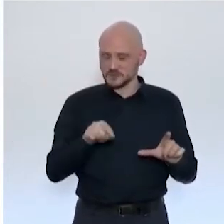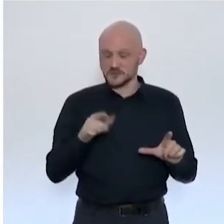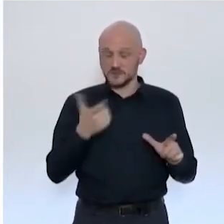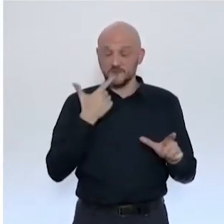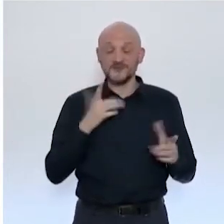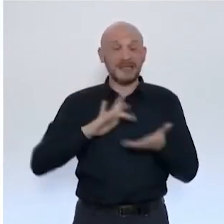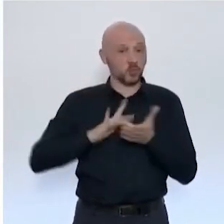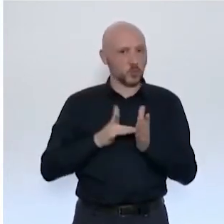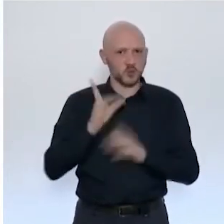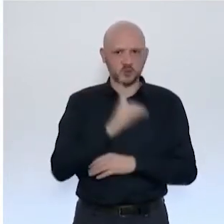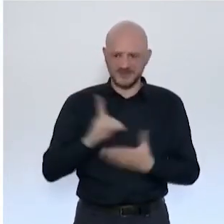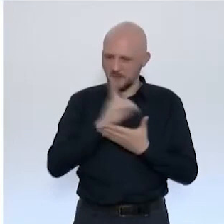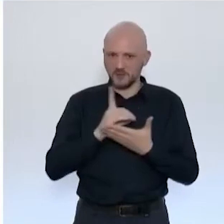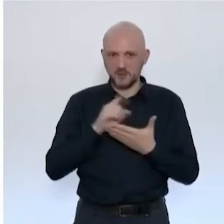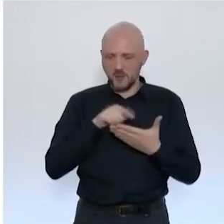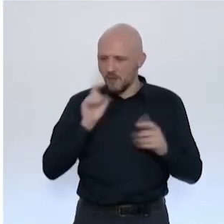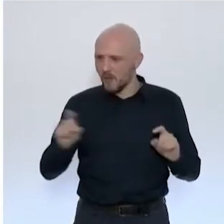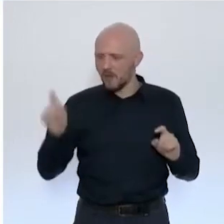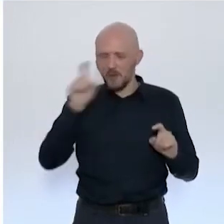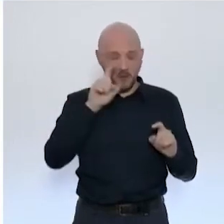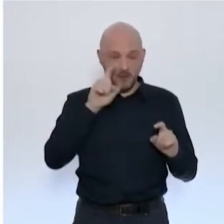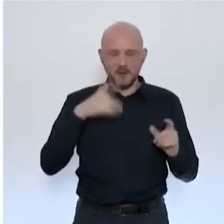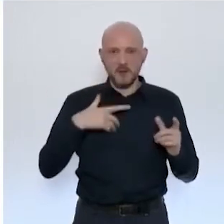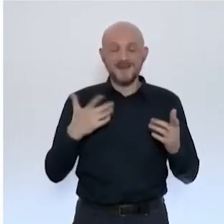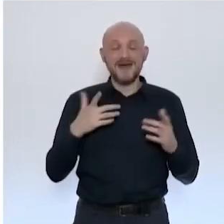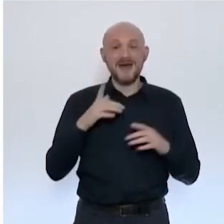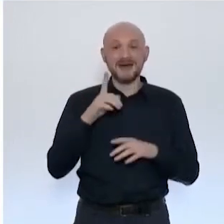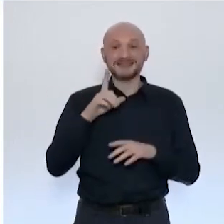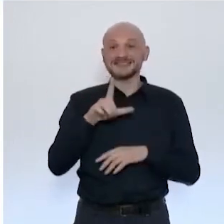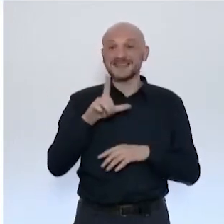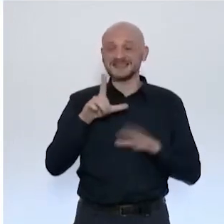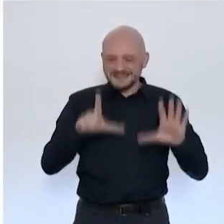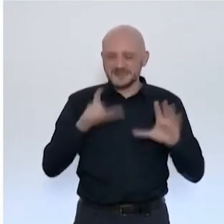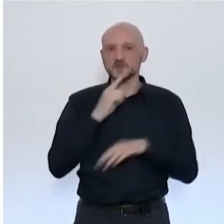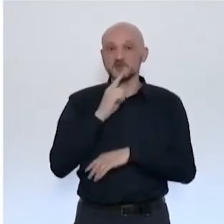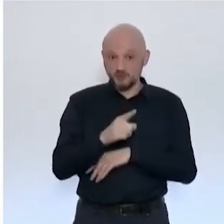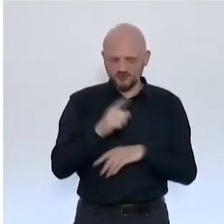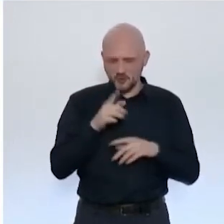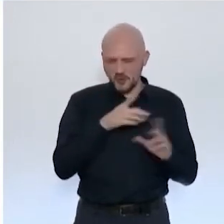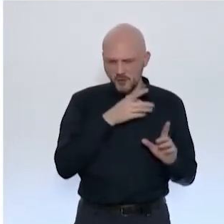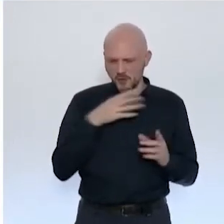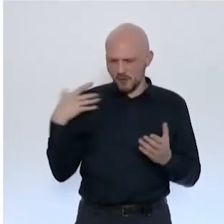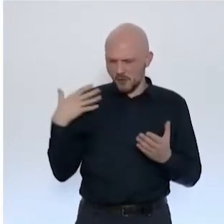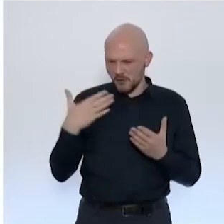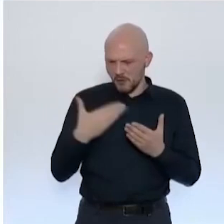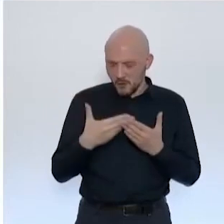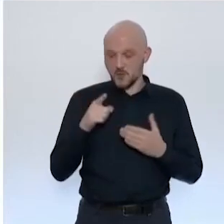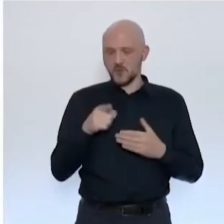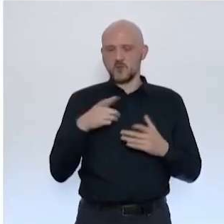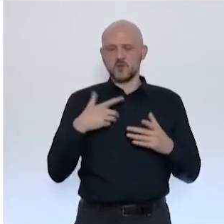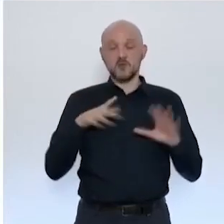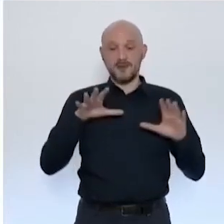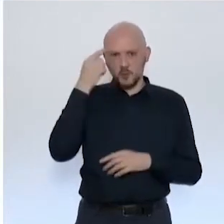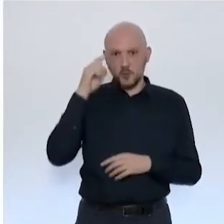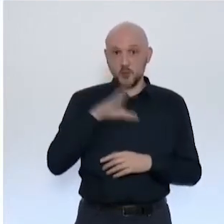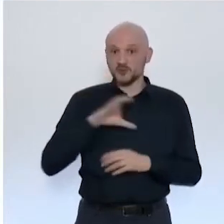week-end, bientôt toute la France, mais bon, pas de quoi se relever la nuit, hein. On s'ennuie, il faut le dire. Du coup, pour vous amuser un